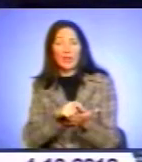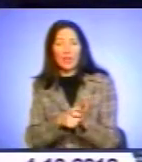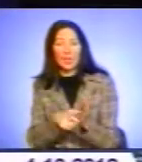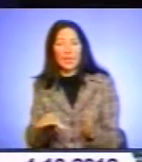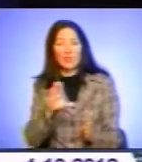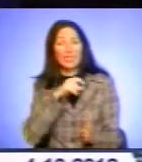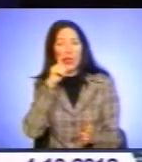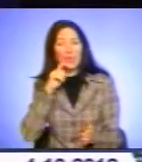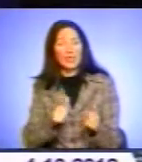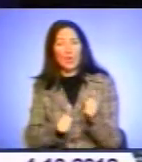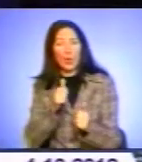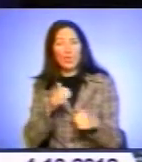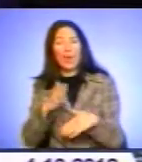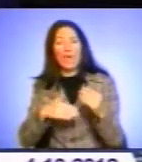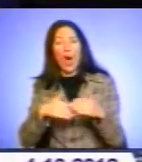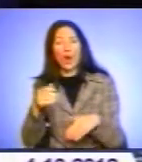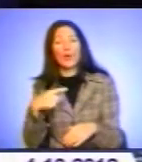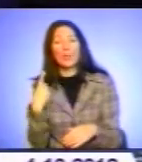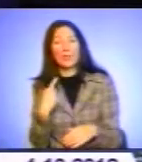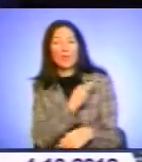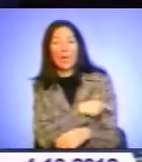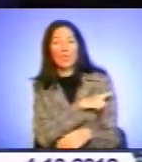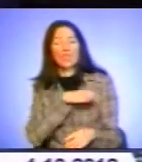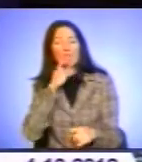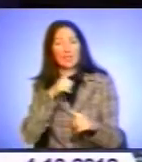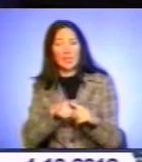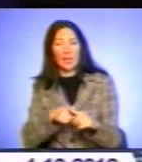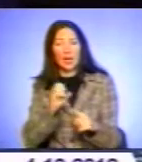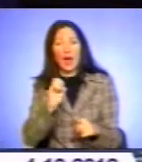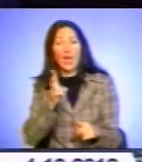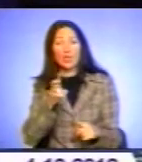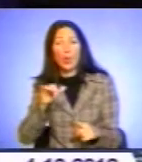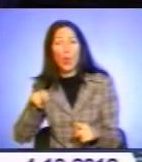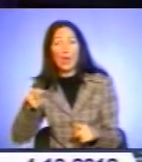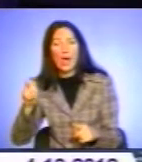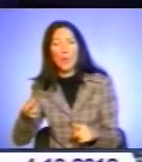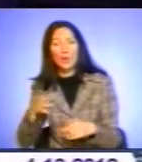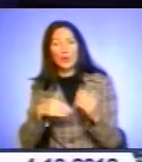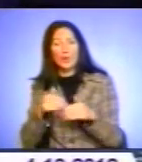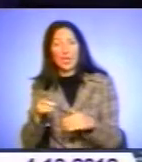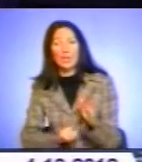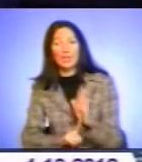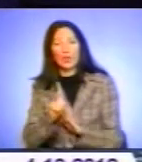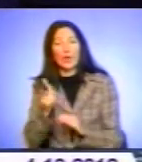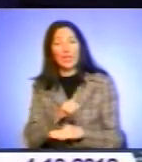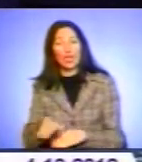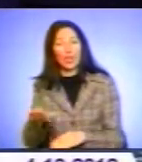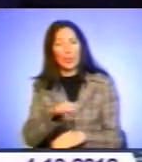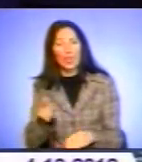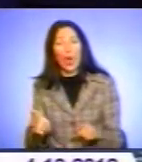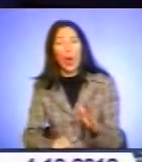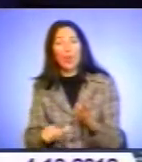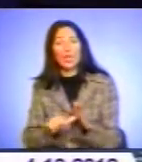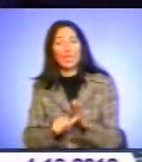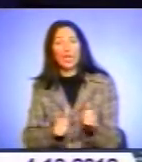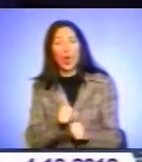Всеукраїнський конкурс фахової майстерності медичних сестер «Ескулап Професіонал» стартував на Тернопільщині. Учасників конкурсу вітали